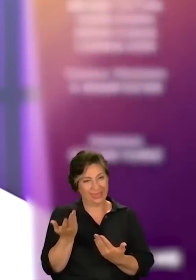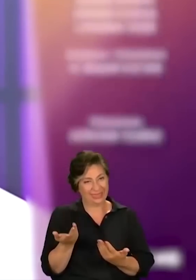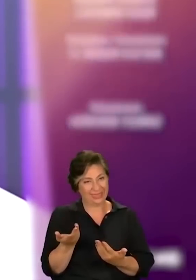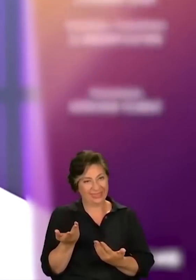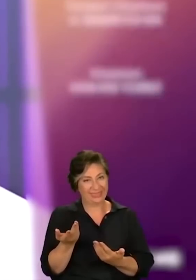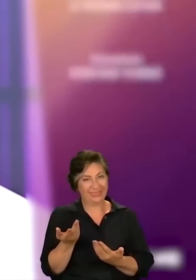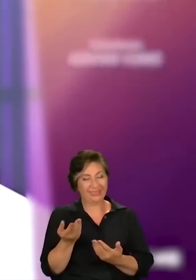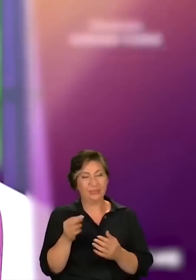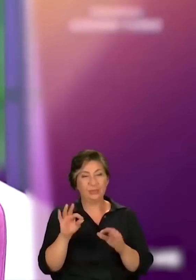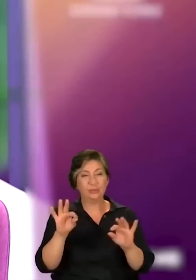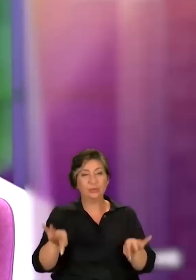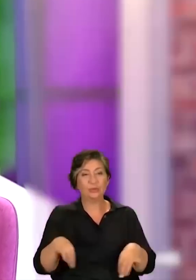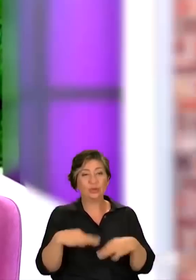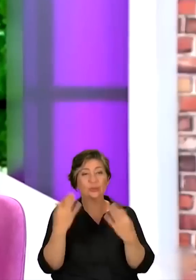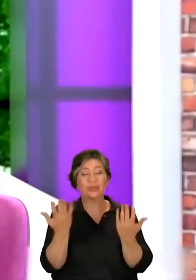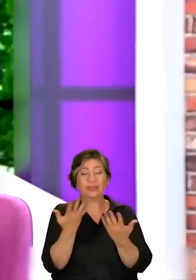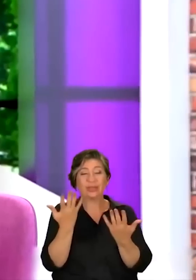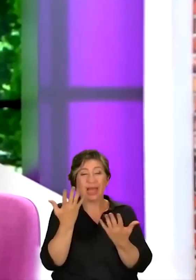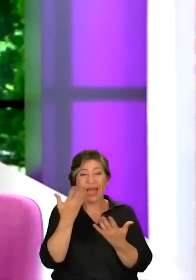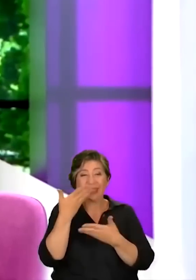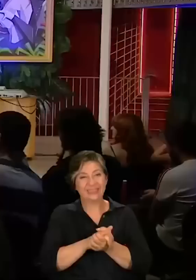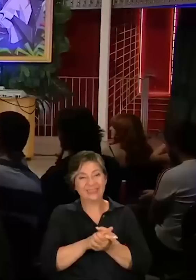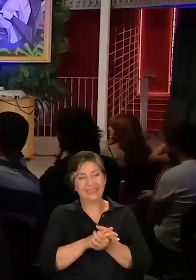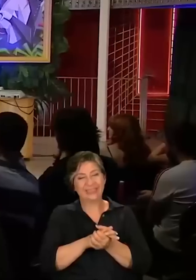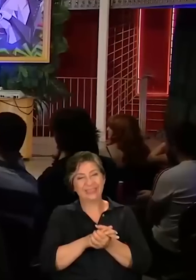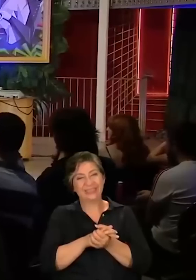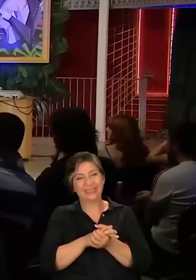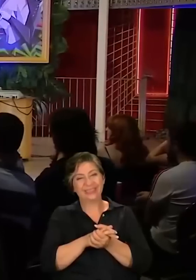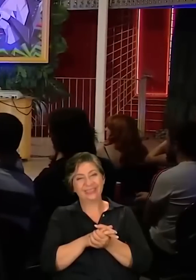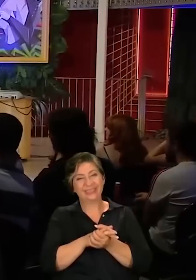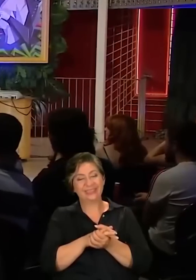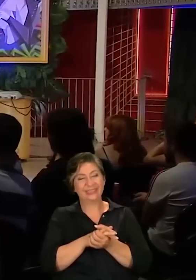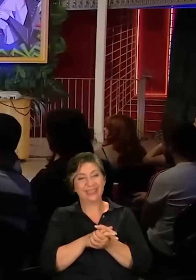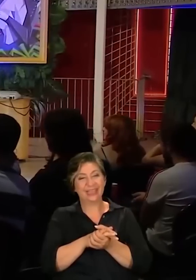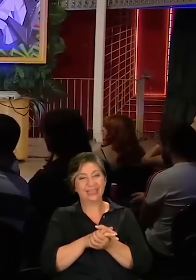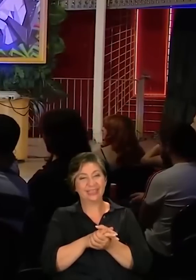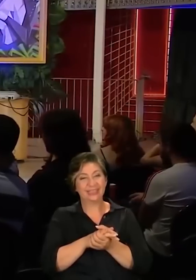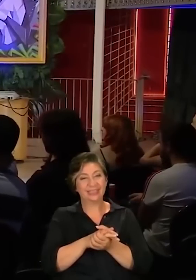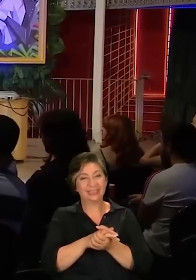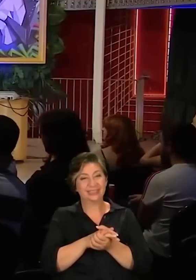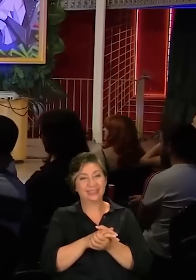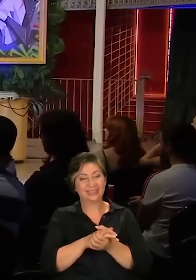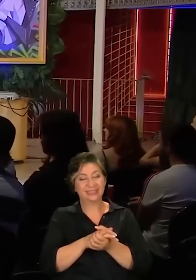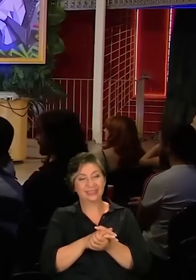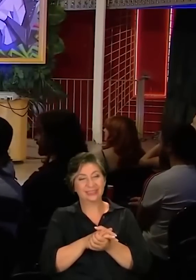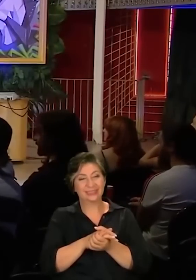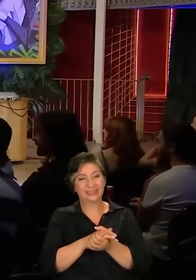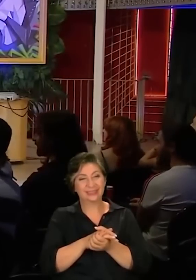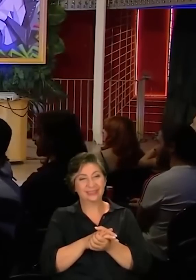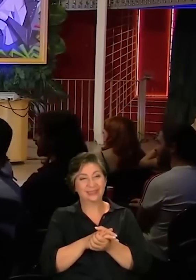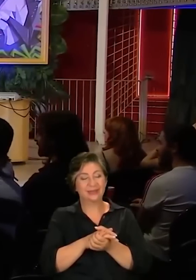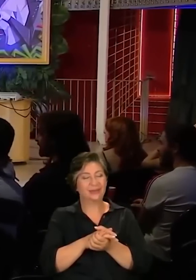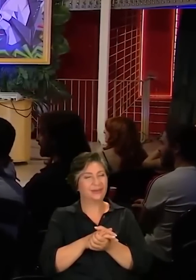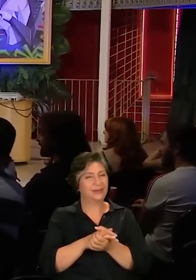Güzeldir. Çoraba ne güzel anlamlar evet, kattınız. Yani dur peki... orayı duymuyoruz. Çoraba ne güzel anlamlar yükledin. Ha?